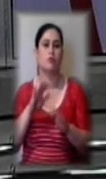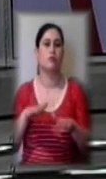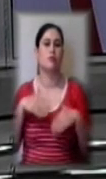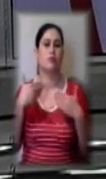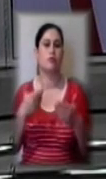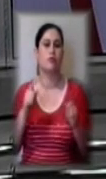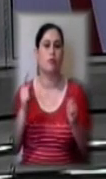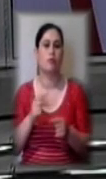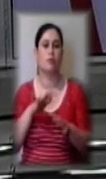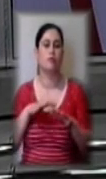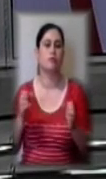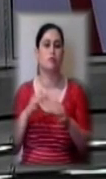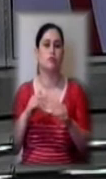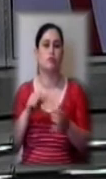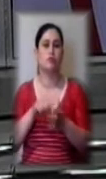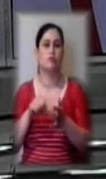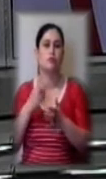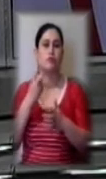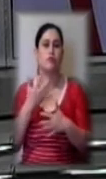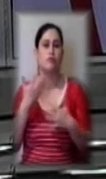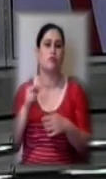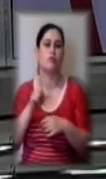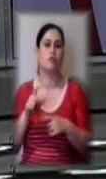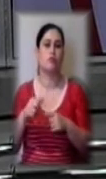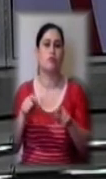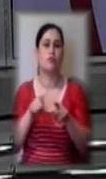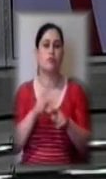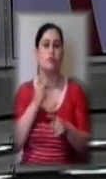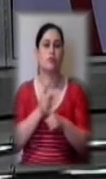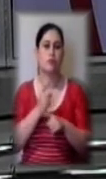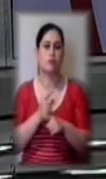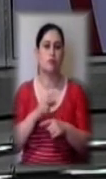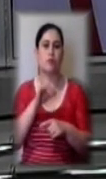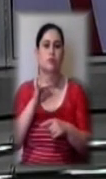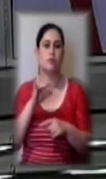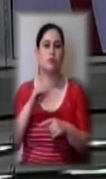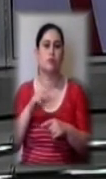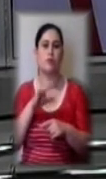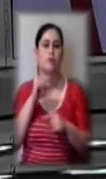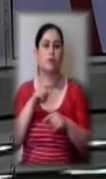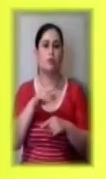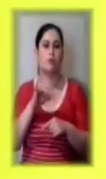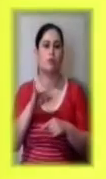масові заходи за участі 200 і більше осіб, а також заборонили експортувати протиепідемічні препарати.